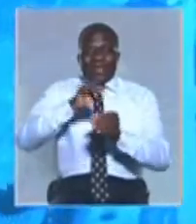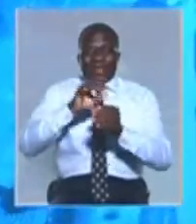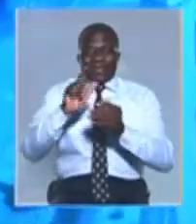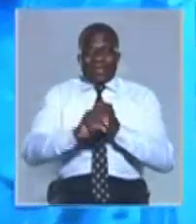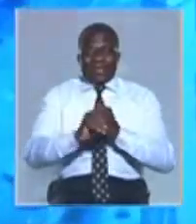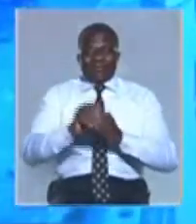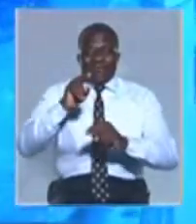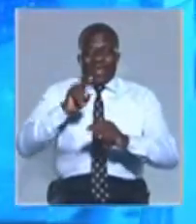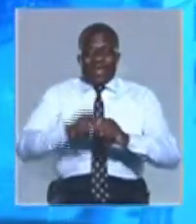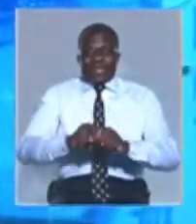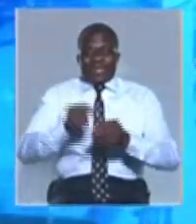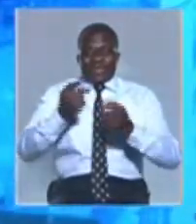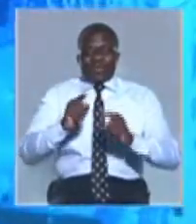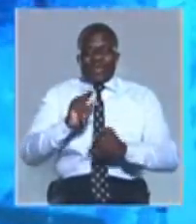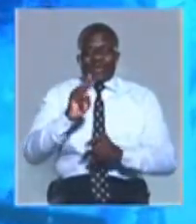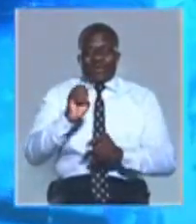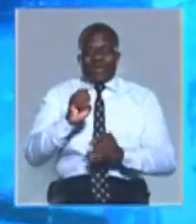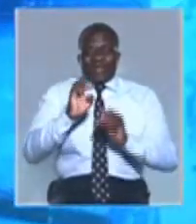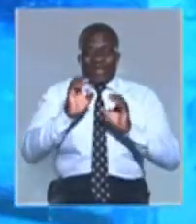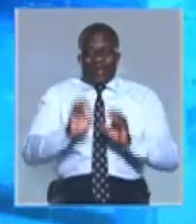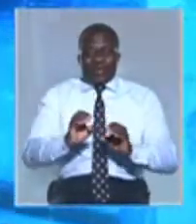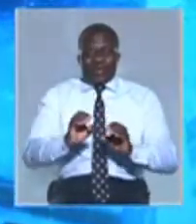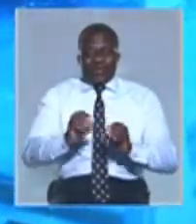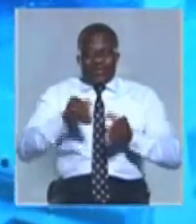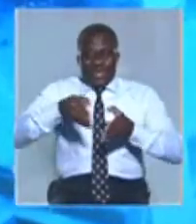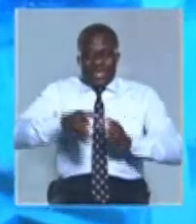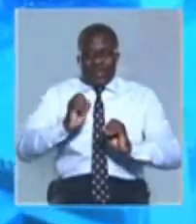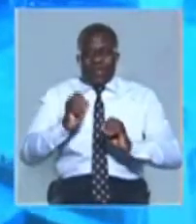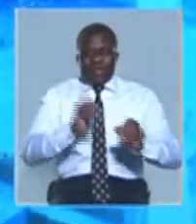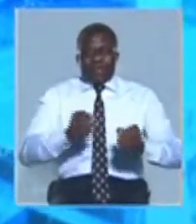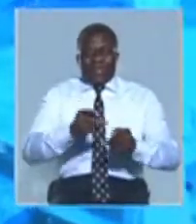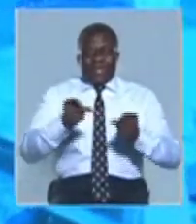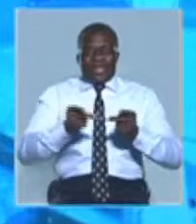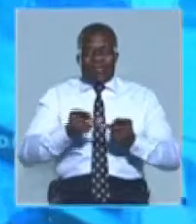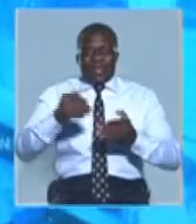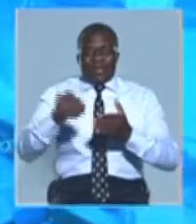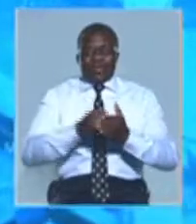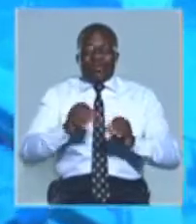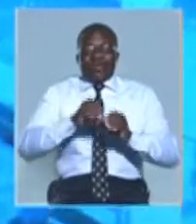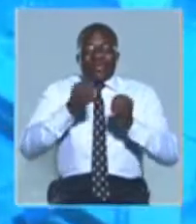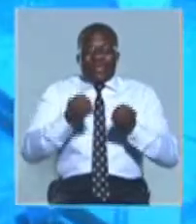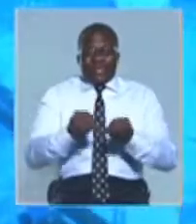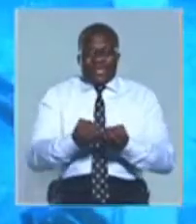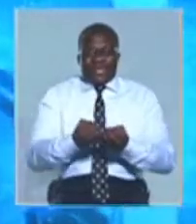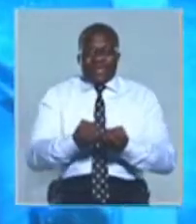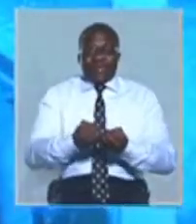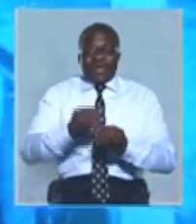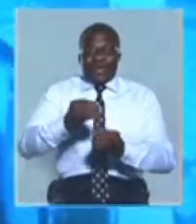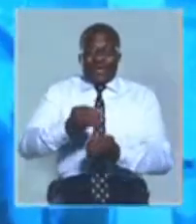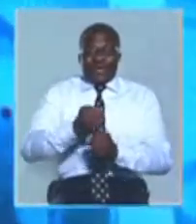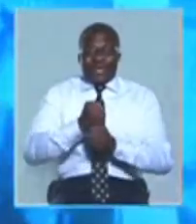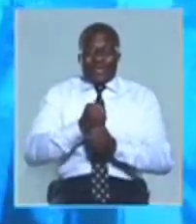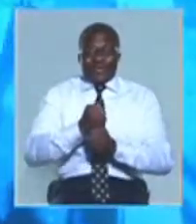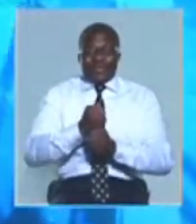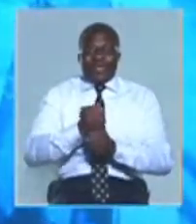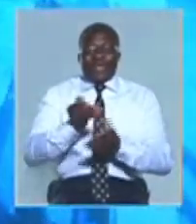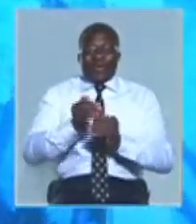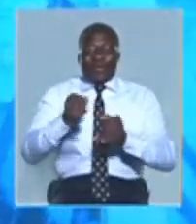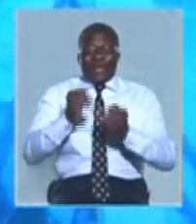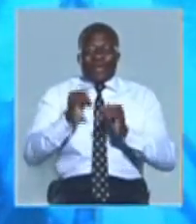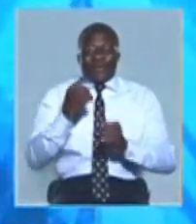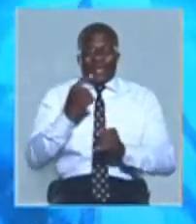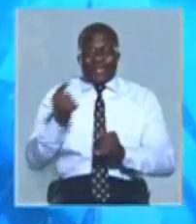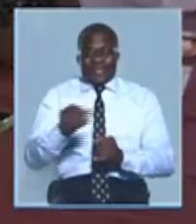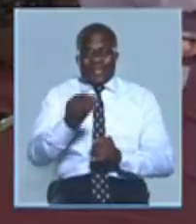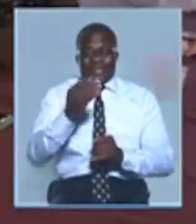Les assises ont eu lieu ce mardi à Cotonou et ont permis de mettre en place une nouvelle équipe. Génial Afouda Monsiagboka et Patrick Niemavo pour